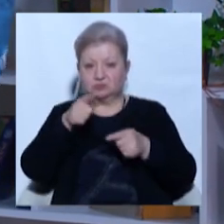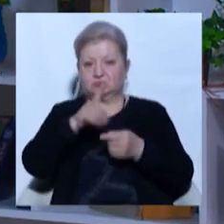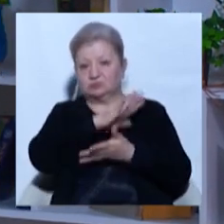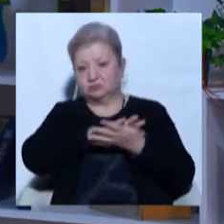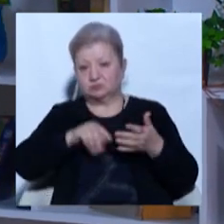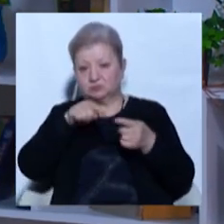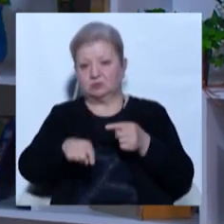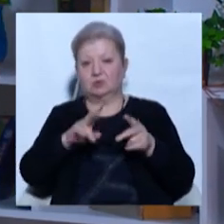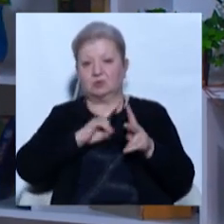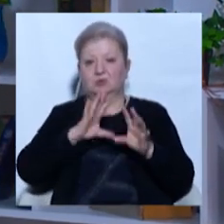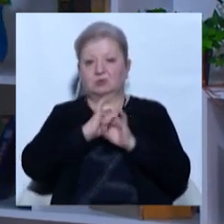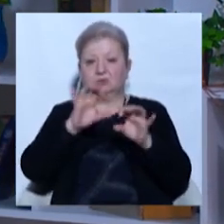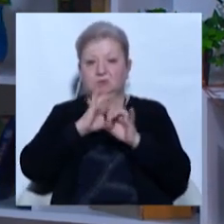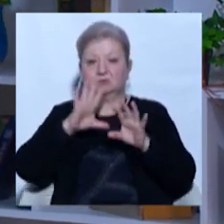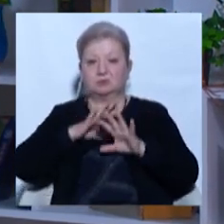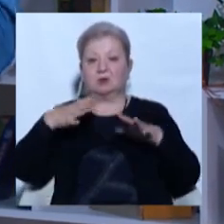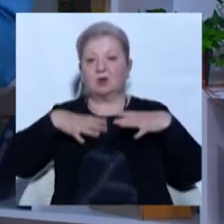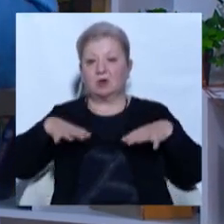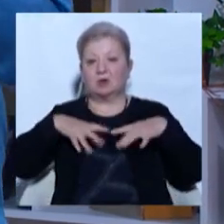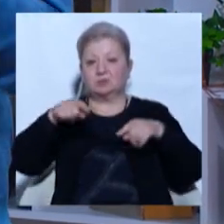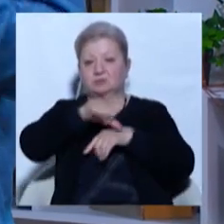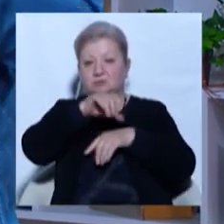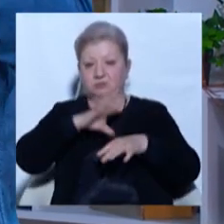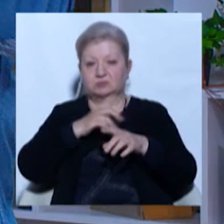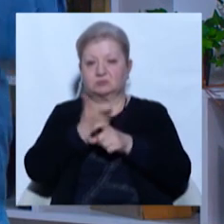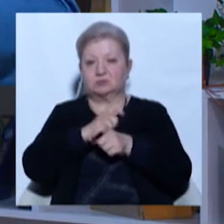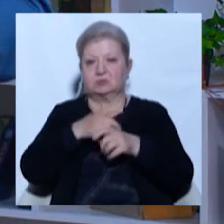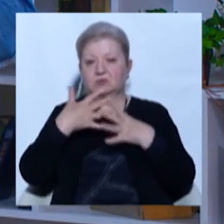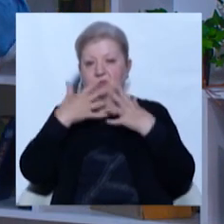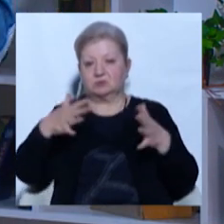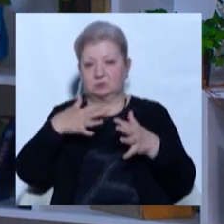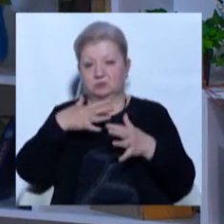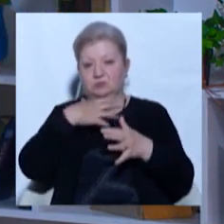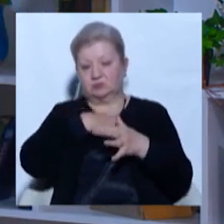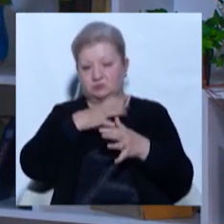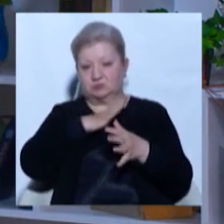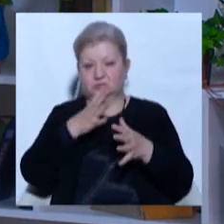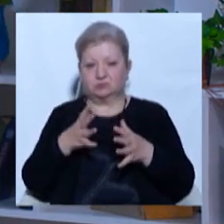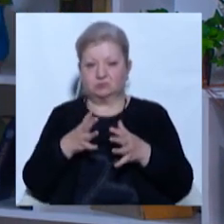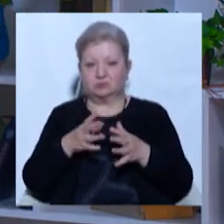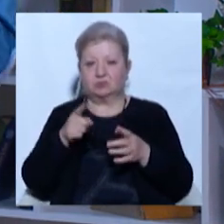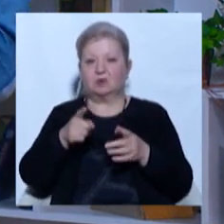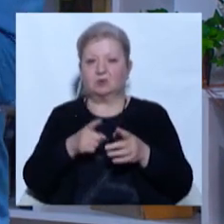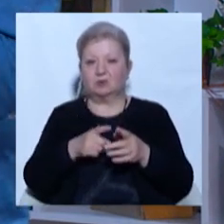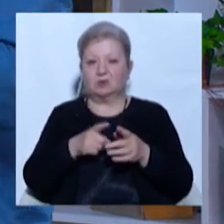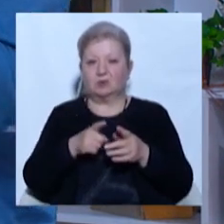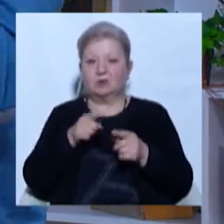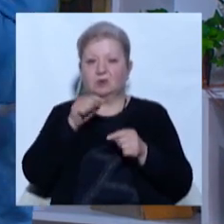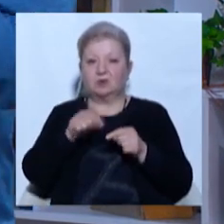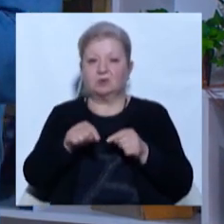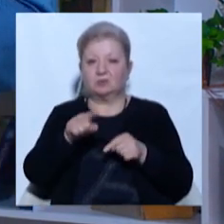გამომდინარე, როგორც ვთქვით, ქართლის სამეფომ ძალიან დიდი მნიშვნელობა შეიძინა როგორც ერთი, ასევე მეორე იმპერიისათვის. ბუნებრივია,